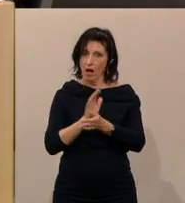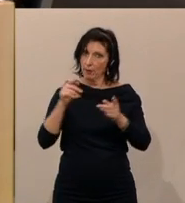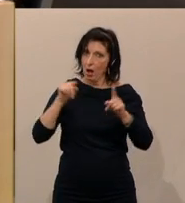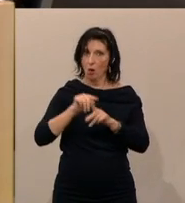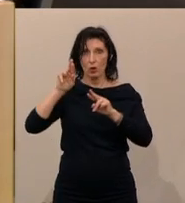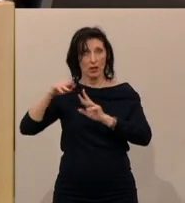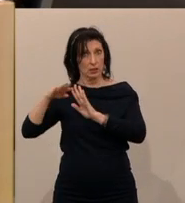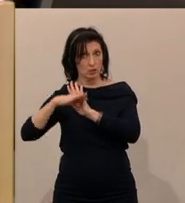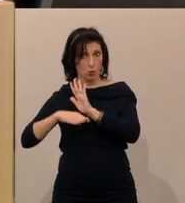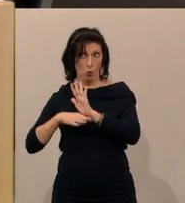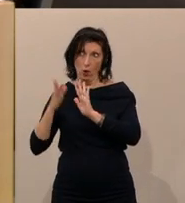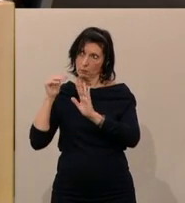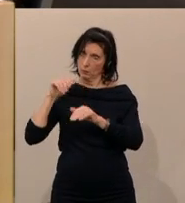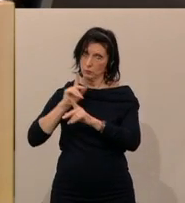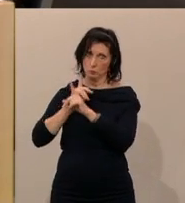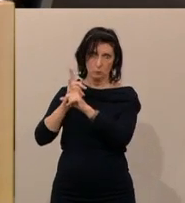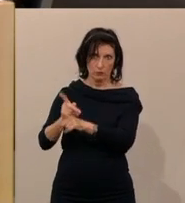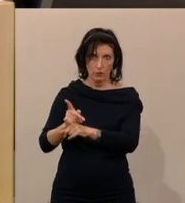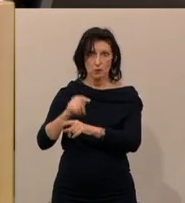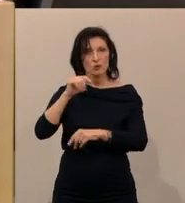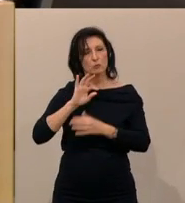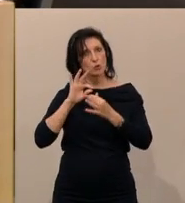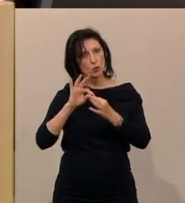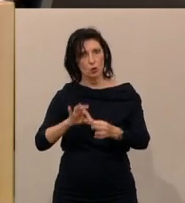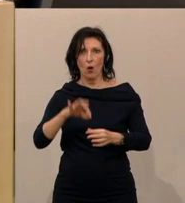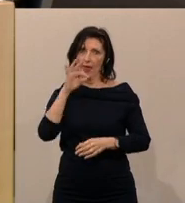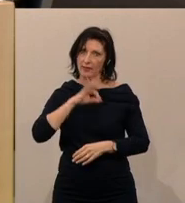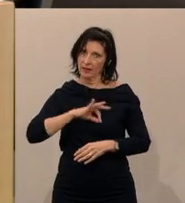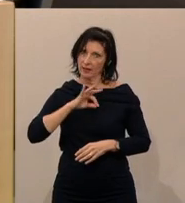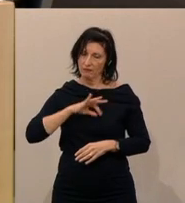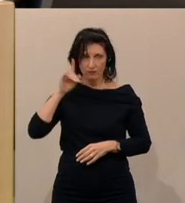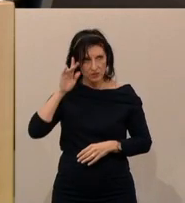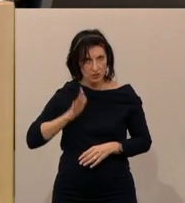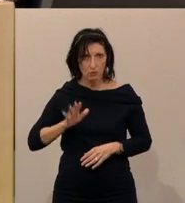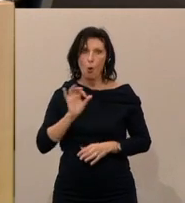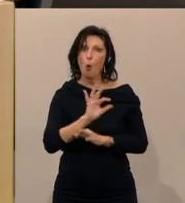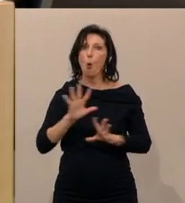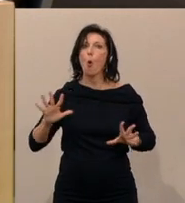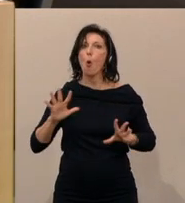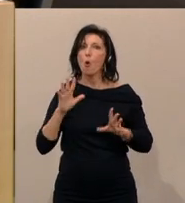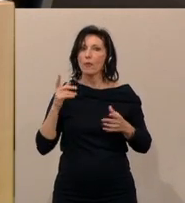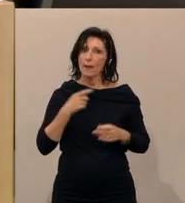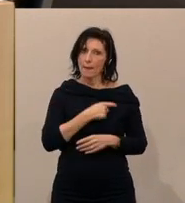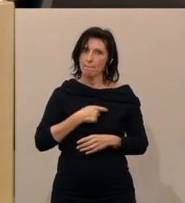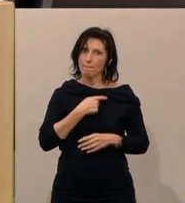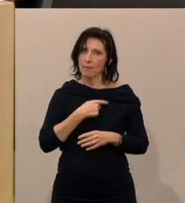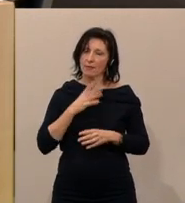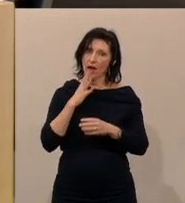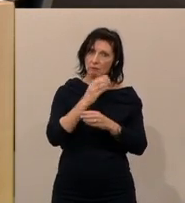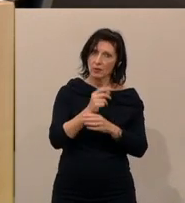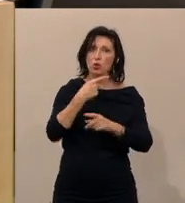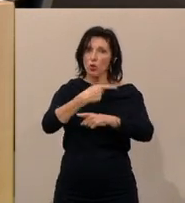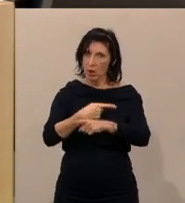geltenden Rechtsordnung treu, gewissenhaft, engagiert und unparteiisch mit den ihm zur Verfügung stehenden Mitteln aus eigenen